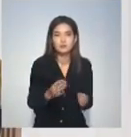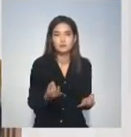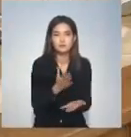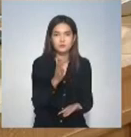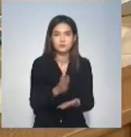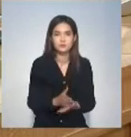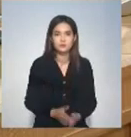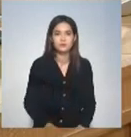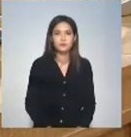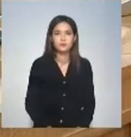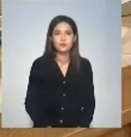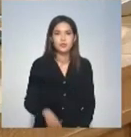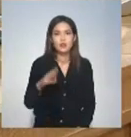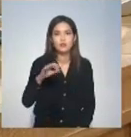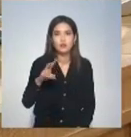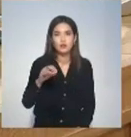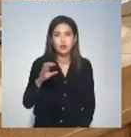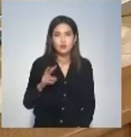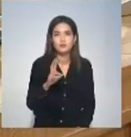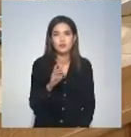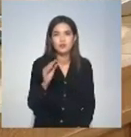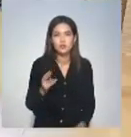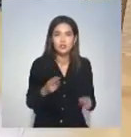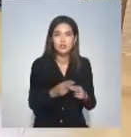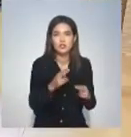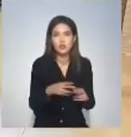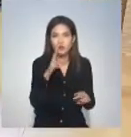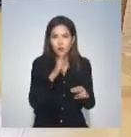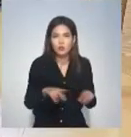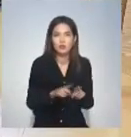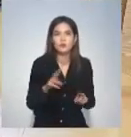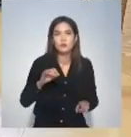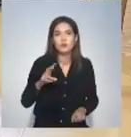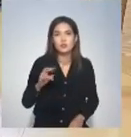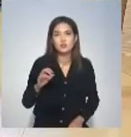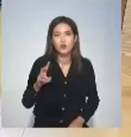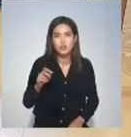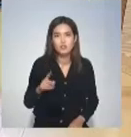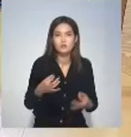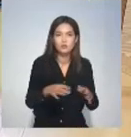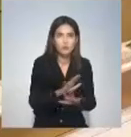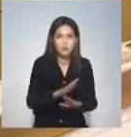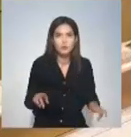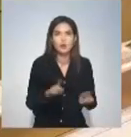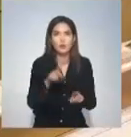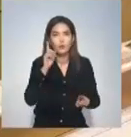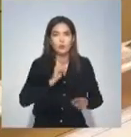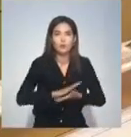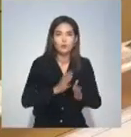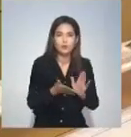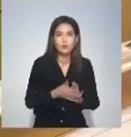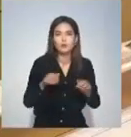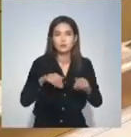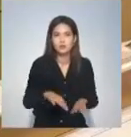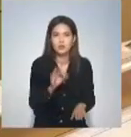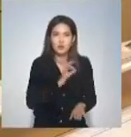бастады. Қасым Жомарт Тоқаев кедергілерді жоюға және протекционизмге жол бермеуге қолайлы тарифтік шарттар